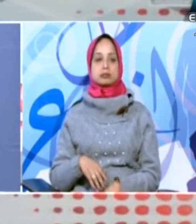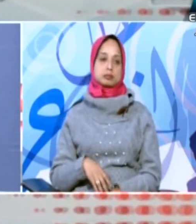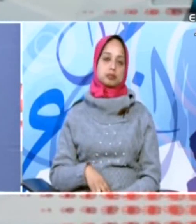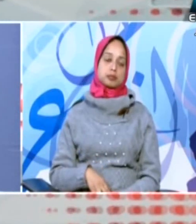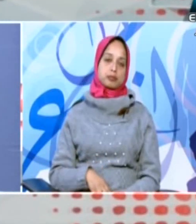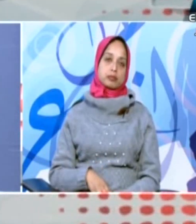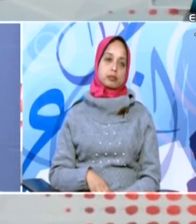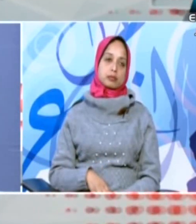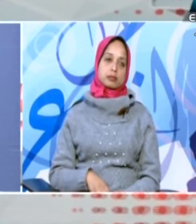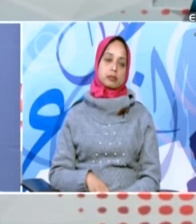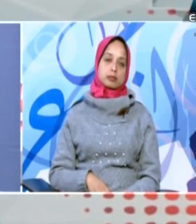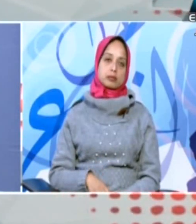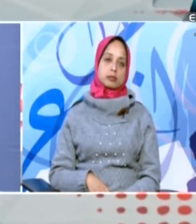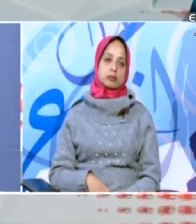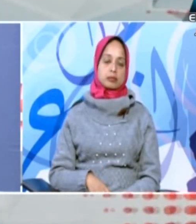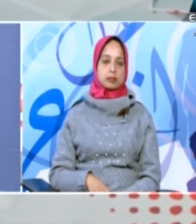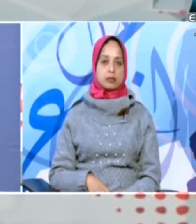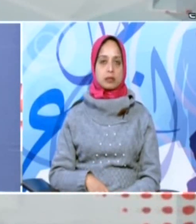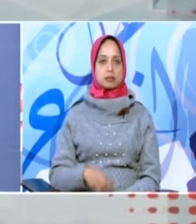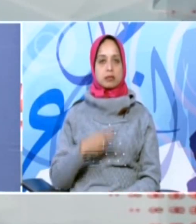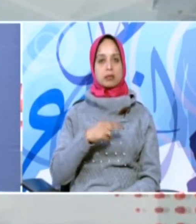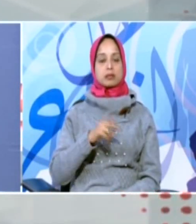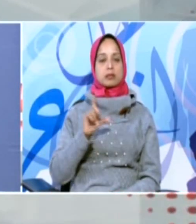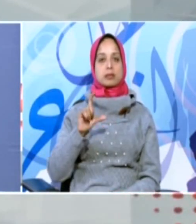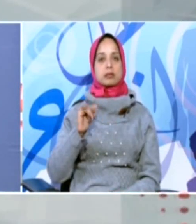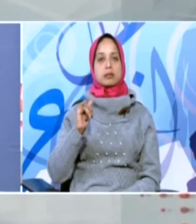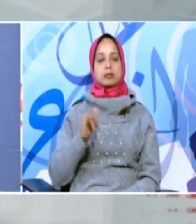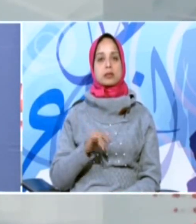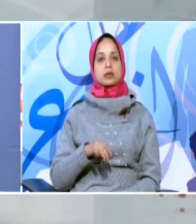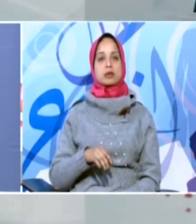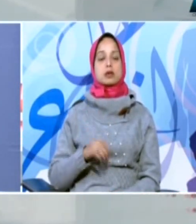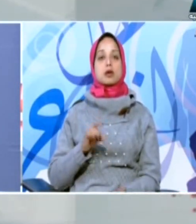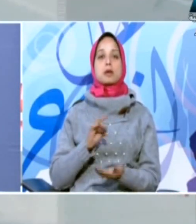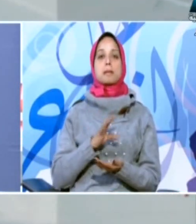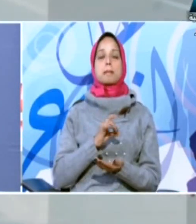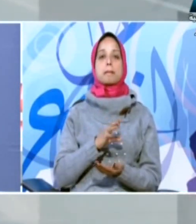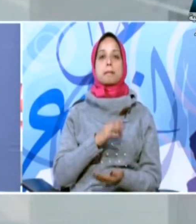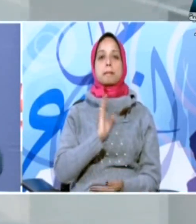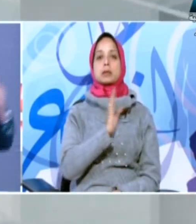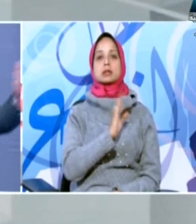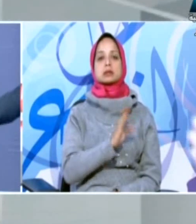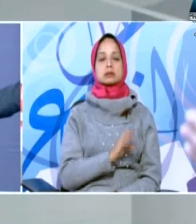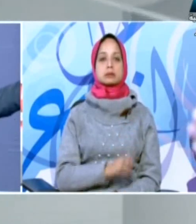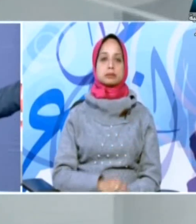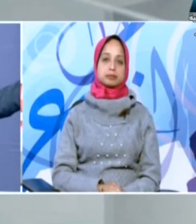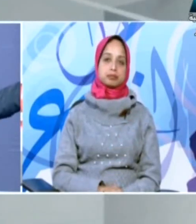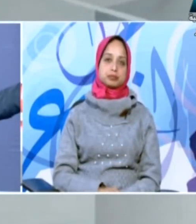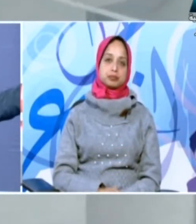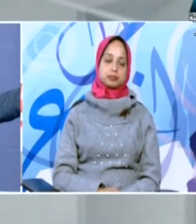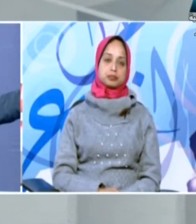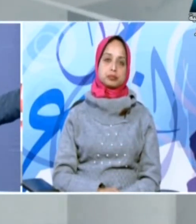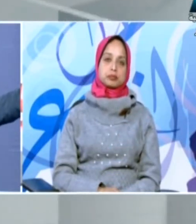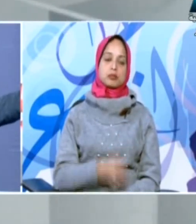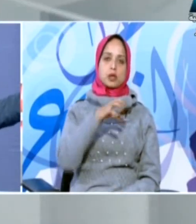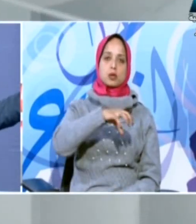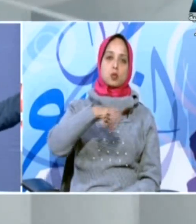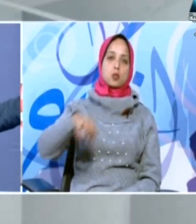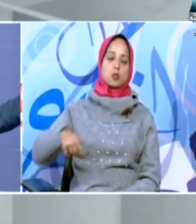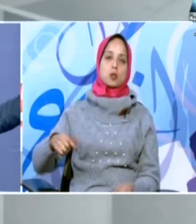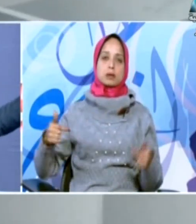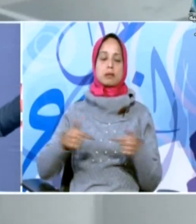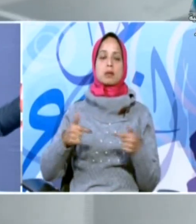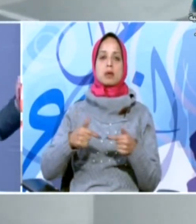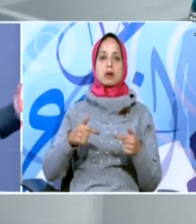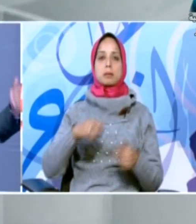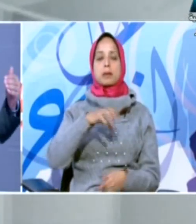بقى مشي علي ماهر، حسن صبري ما اتكلمناش عنه، فعاد حكومة حسين سري. قوات المحور طبعا انت عارف ان المحور متقدمة